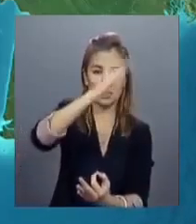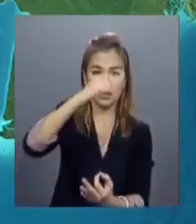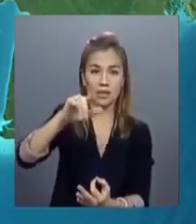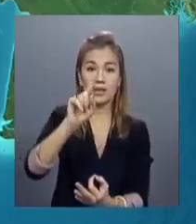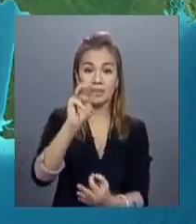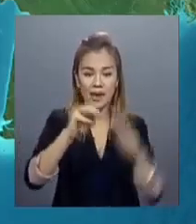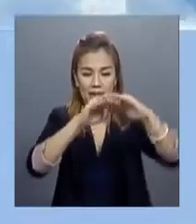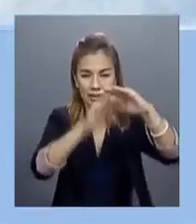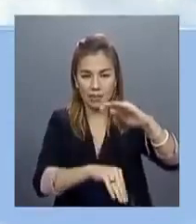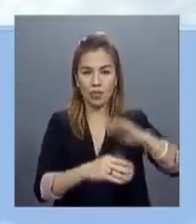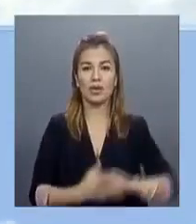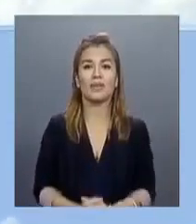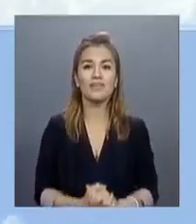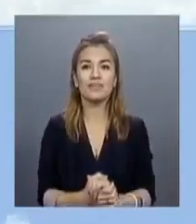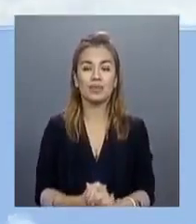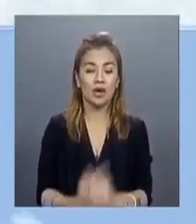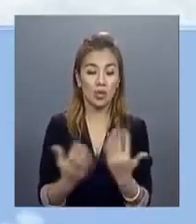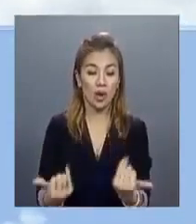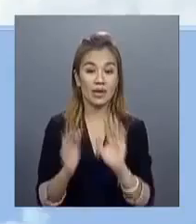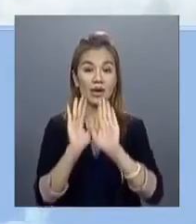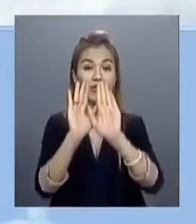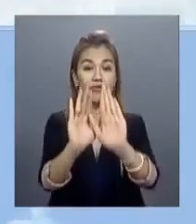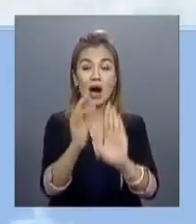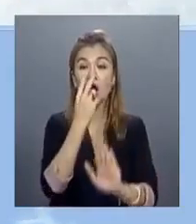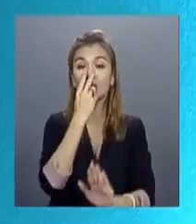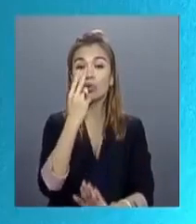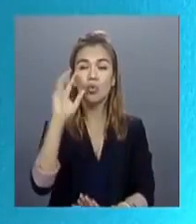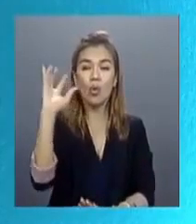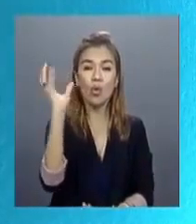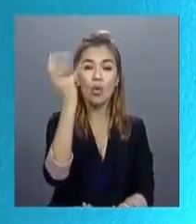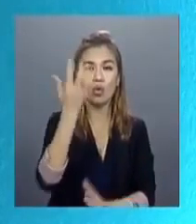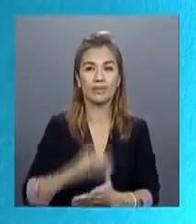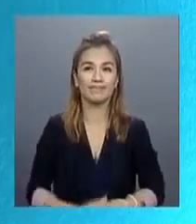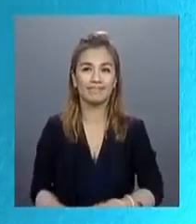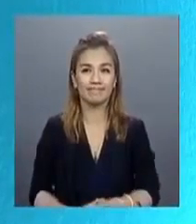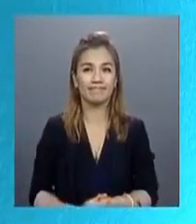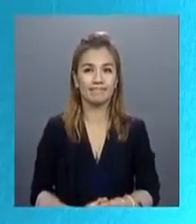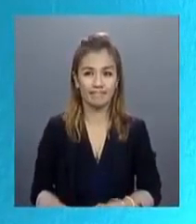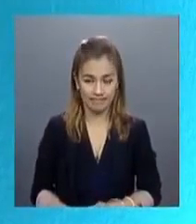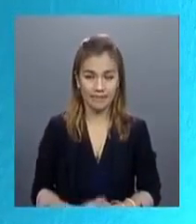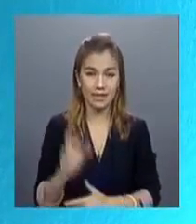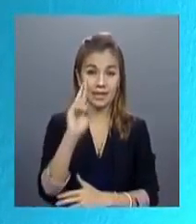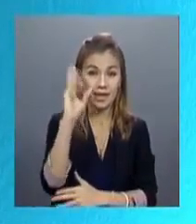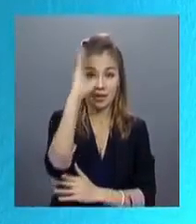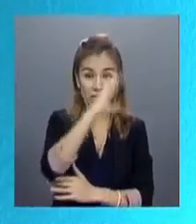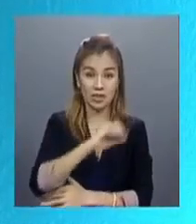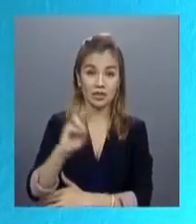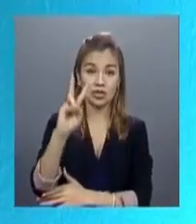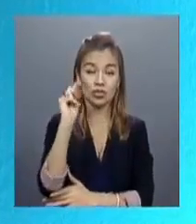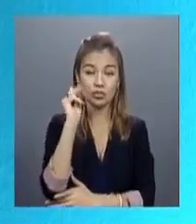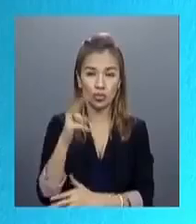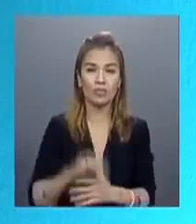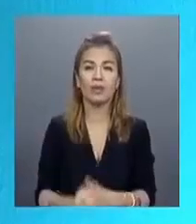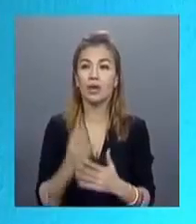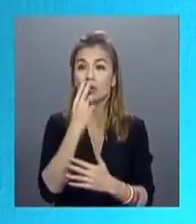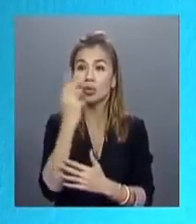ตรทิ้งท้ายวันนี้เราจะไปตรวจสอบสภาพอากาศรอบโลกกันค่ะช่วงเวลาเที่ยงถึง2ทุ่มคืนนี้ตามเวลาในประเทศไทยเริ่ม